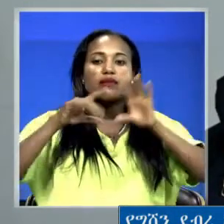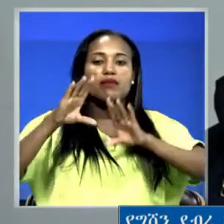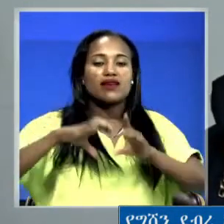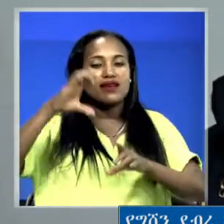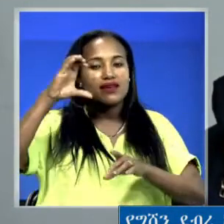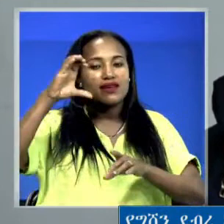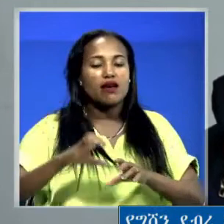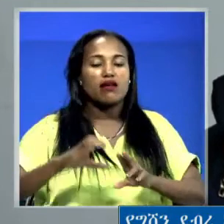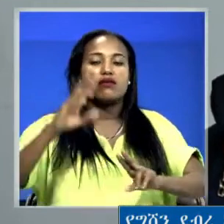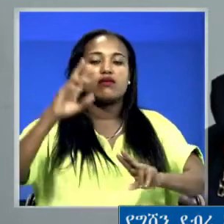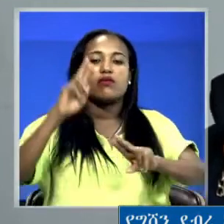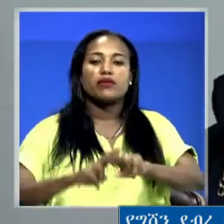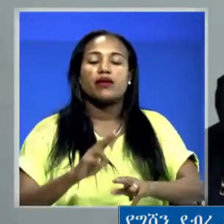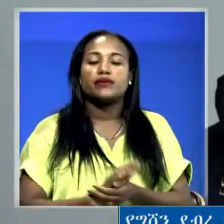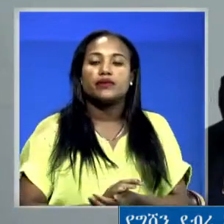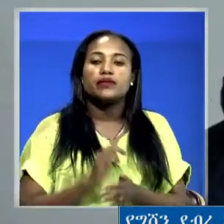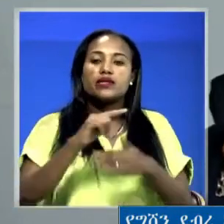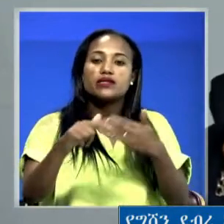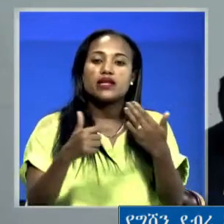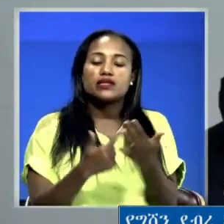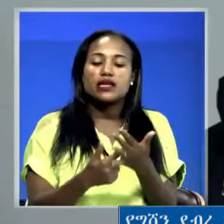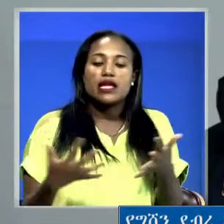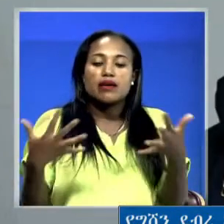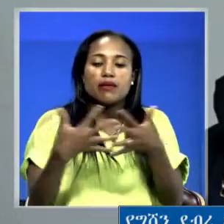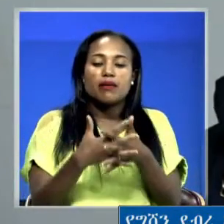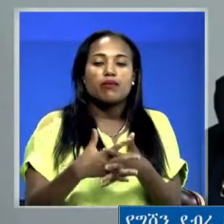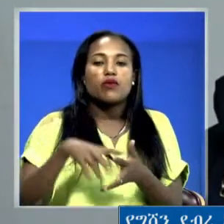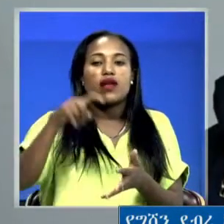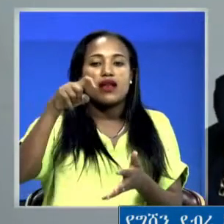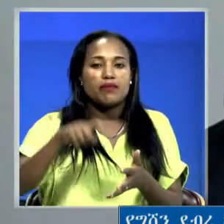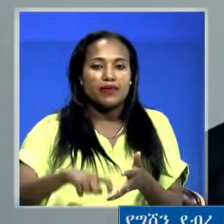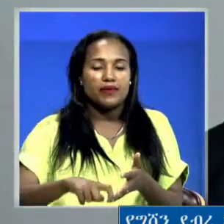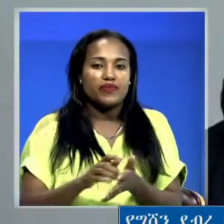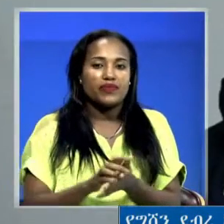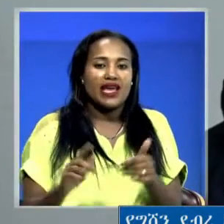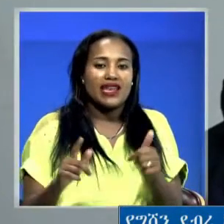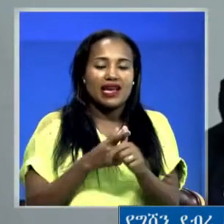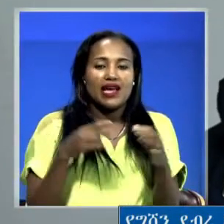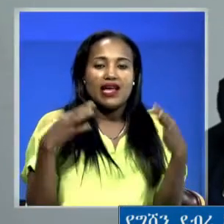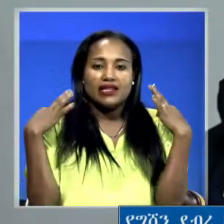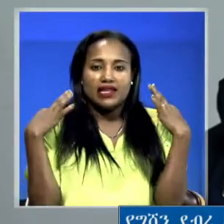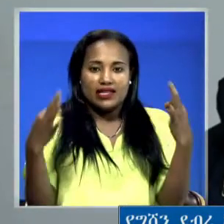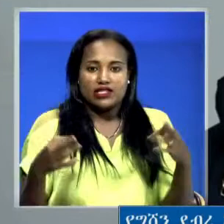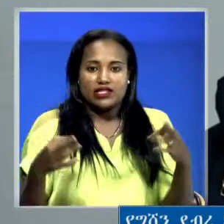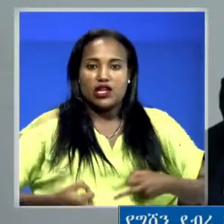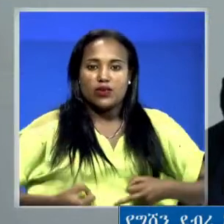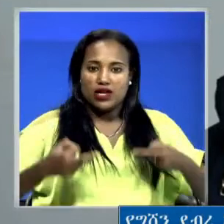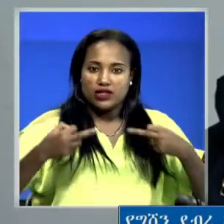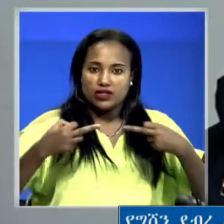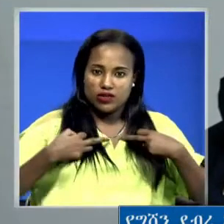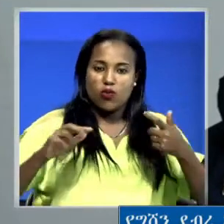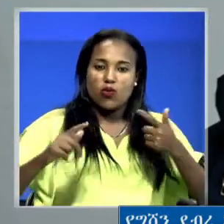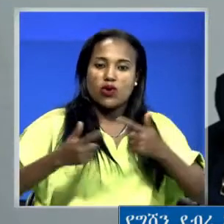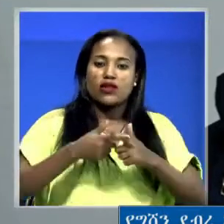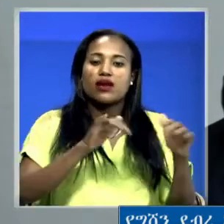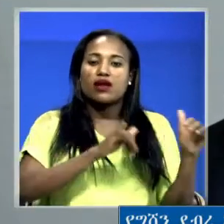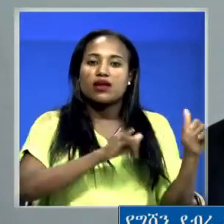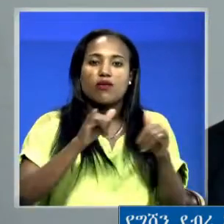ግዴታ ተጥሎበታል። ስለዚህ ለዚህ ተባባሪ ነው መሆን ያለብን። አንደኛ ለጤንነታችን ለህይወታችን ነው፣ ሁለተኛ